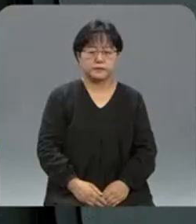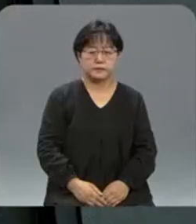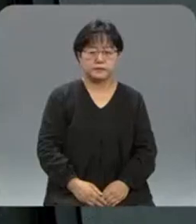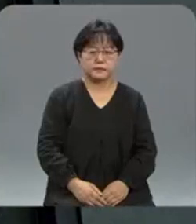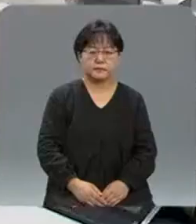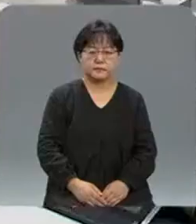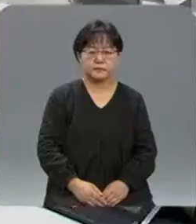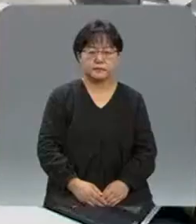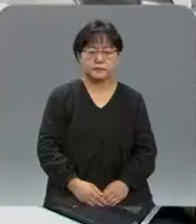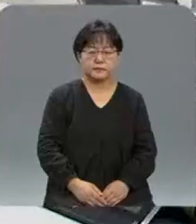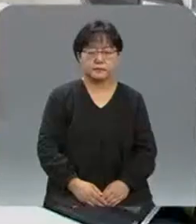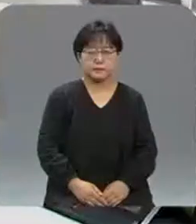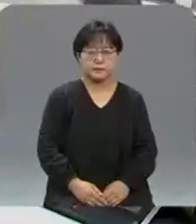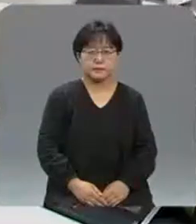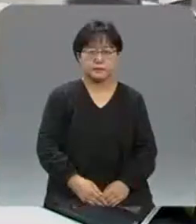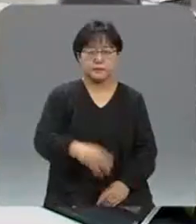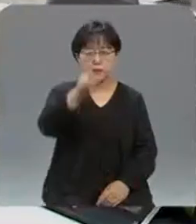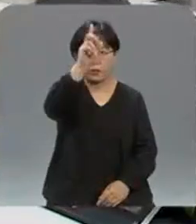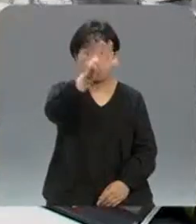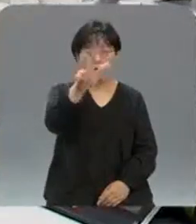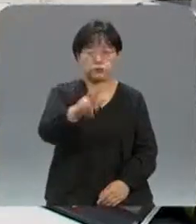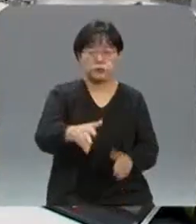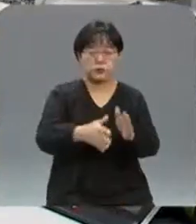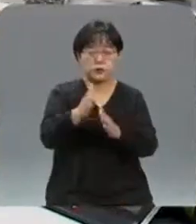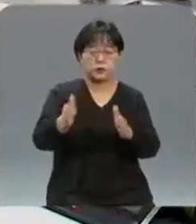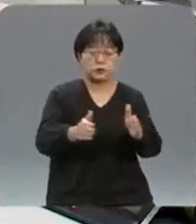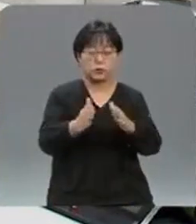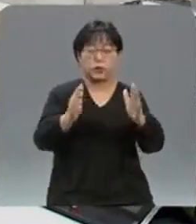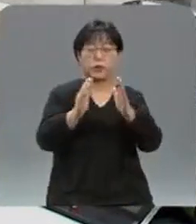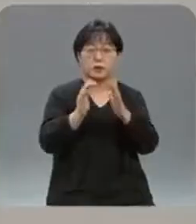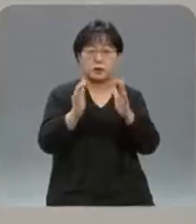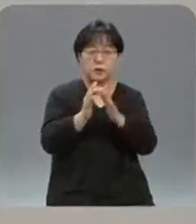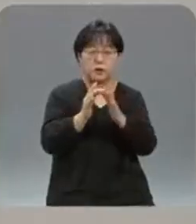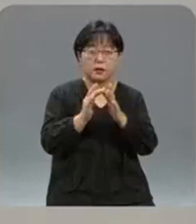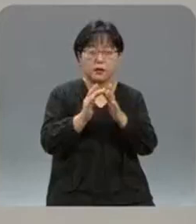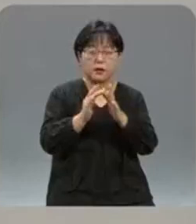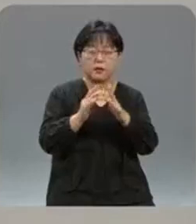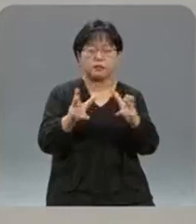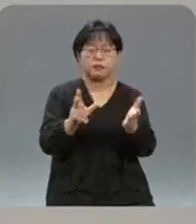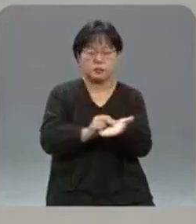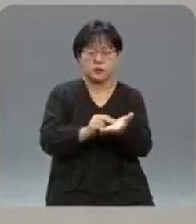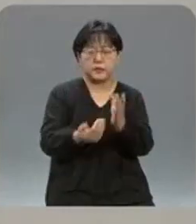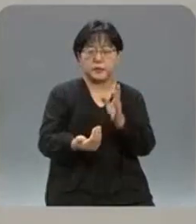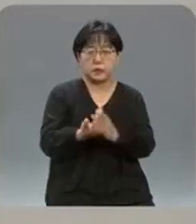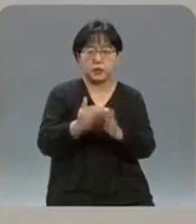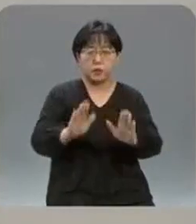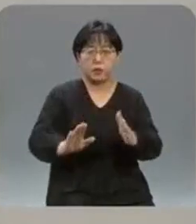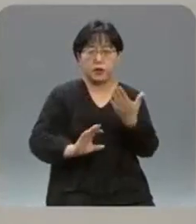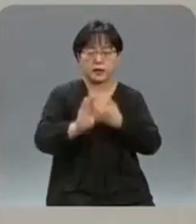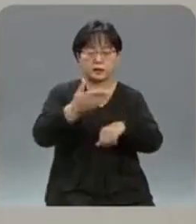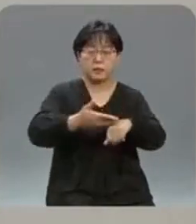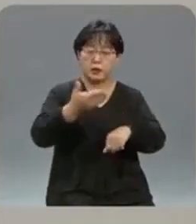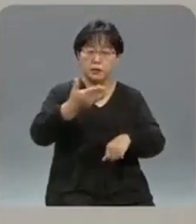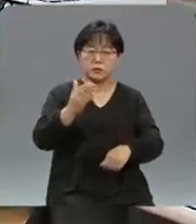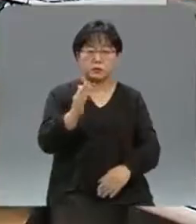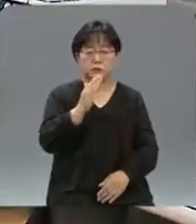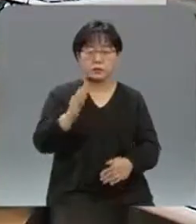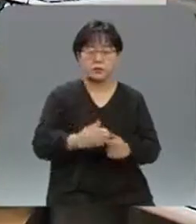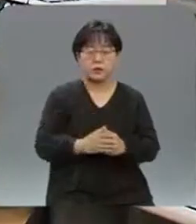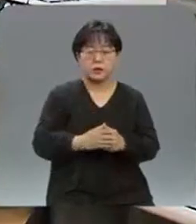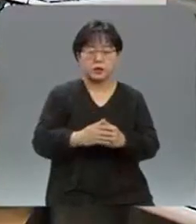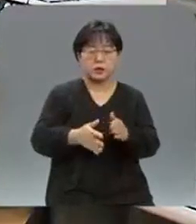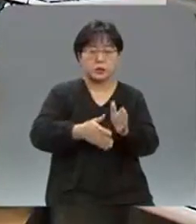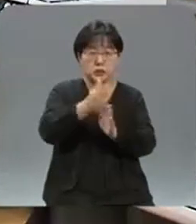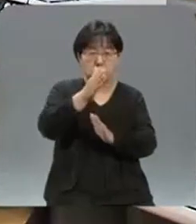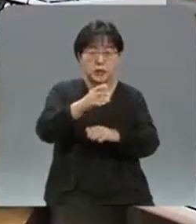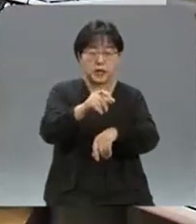발생하였습니다. 전국 지방자치단체 전산망에 장애가 발생한 건 오늘 오전 9시쯤.